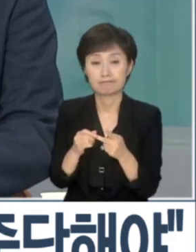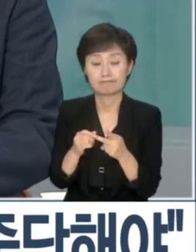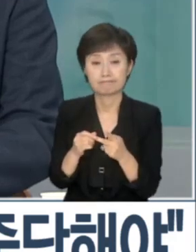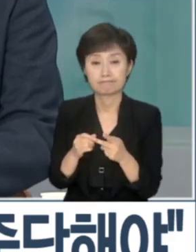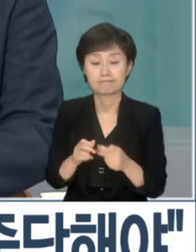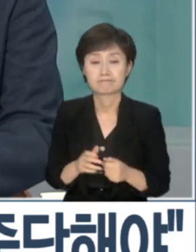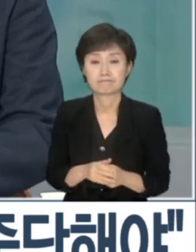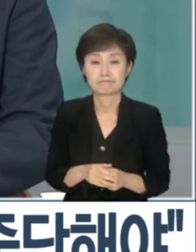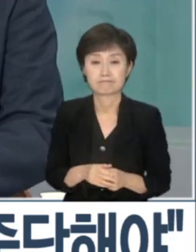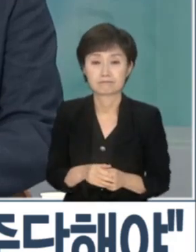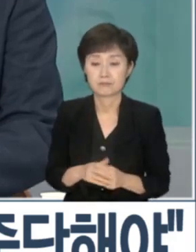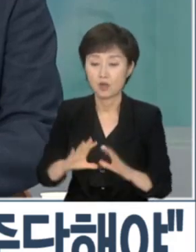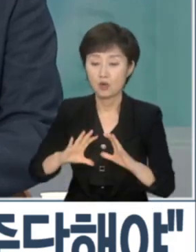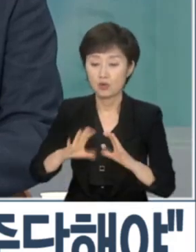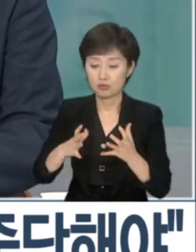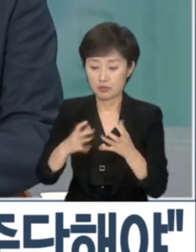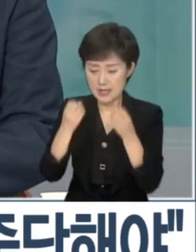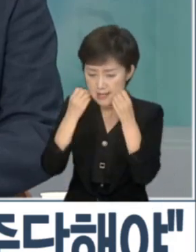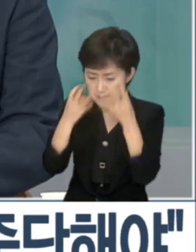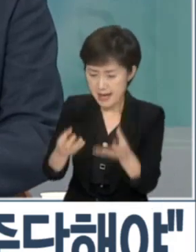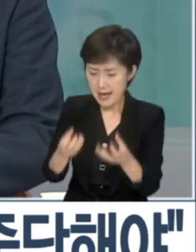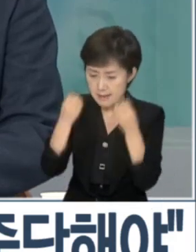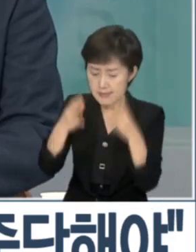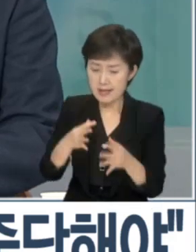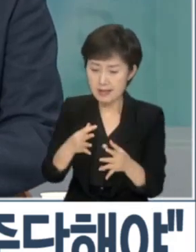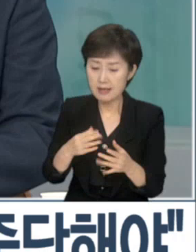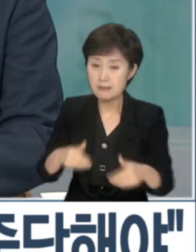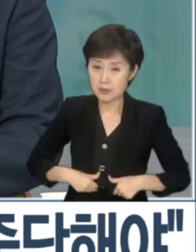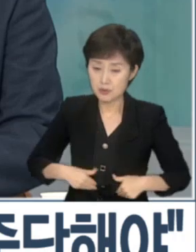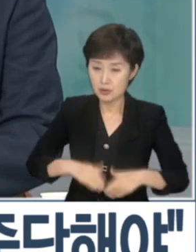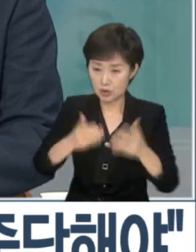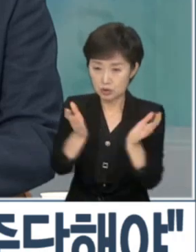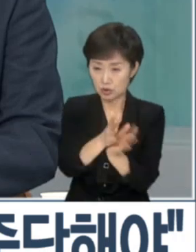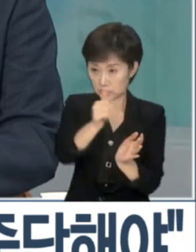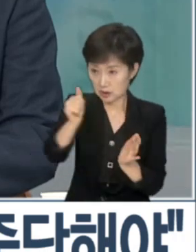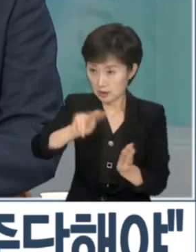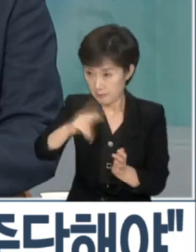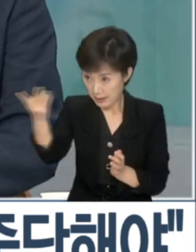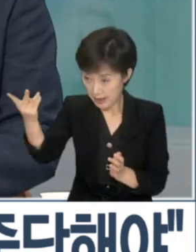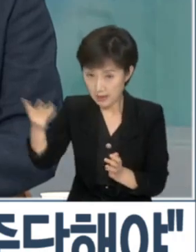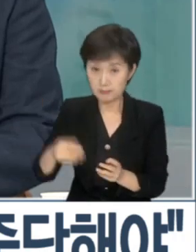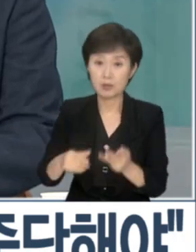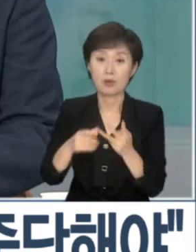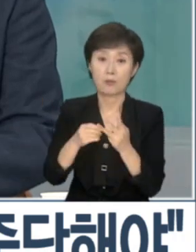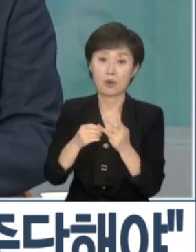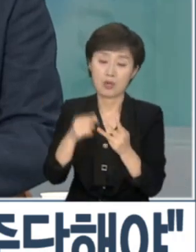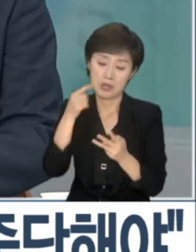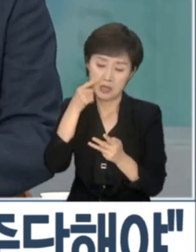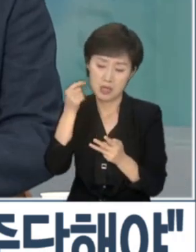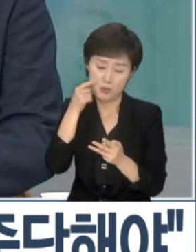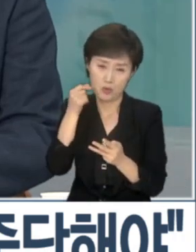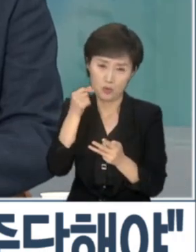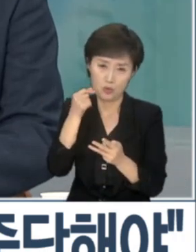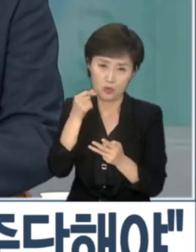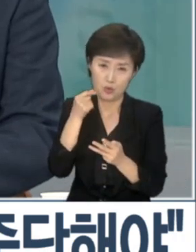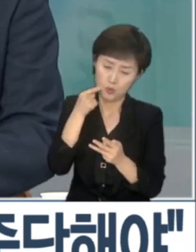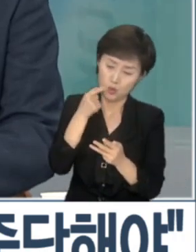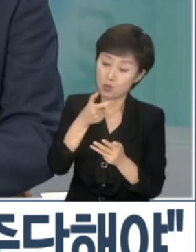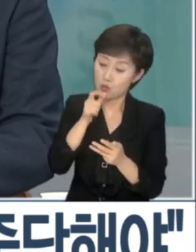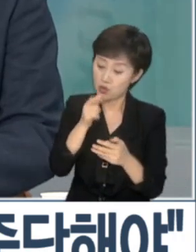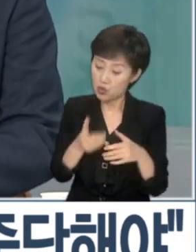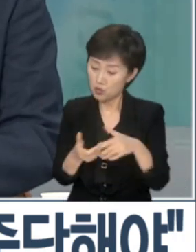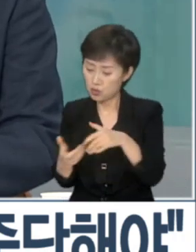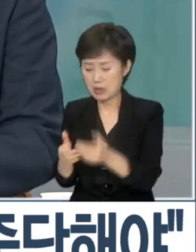마지막에 국정 최신을 위한 내각 최신 그리고 후쿠시마 오염수에 대한